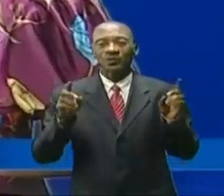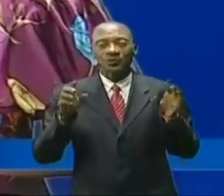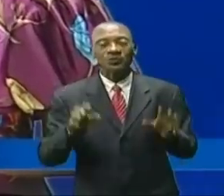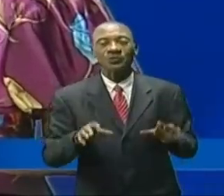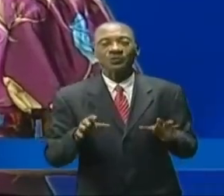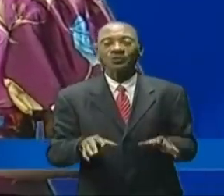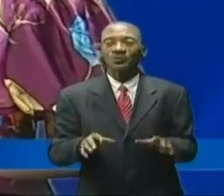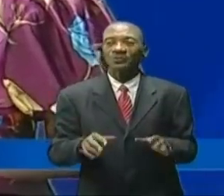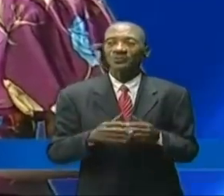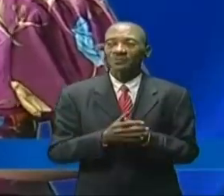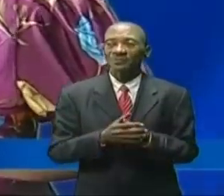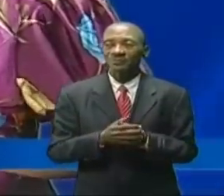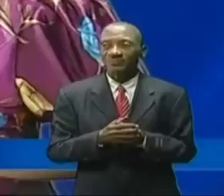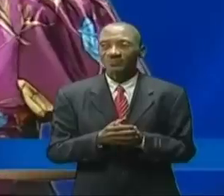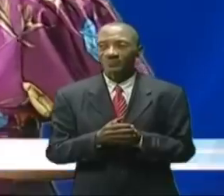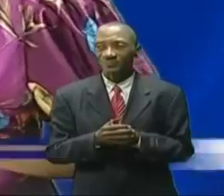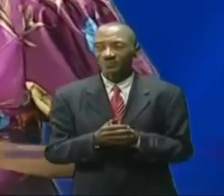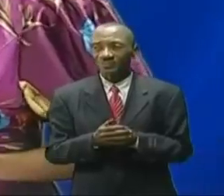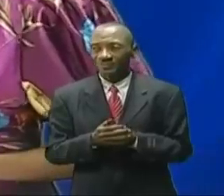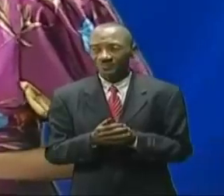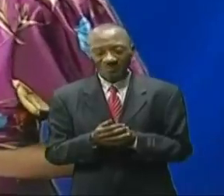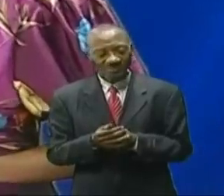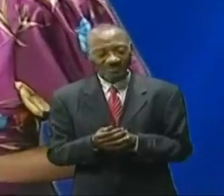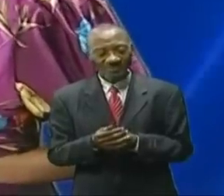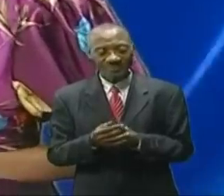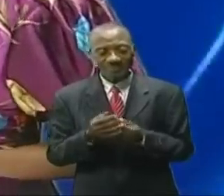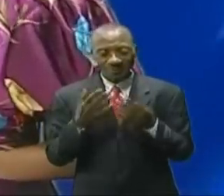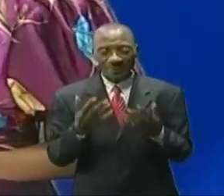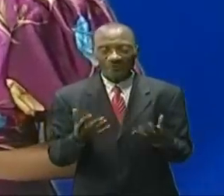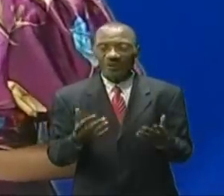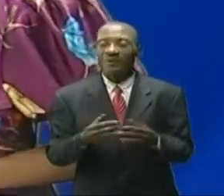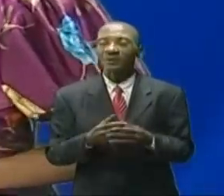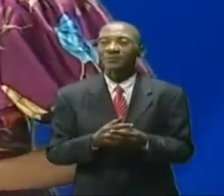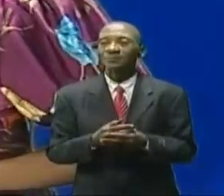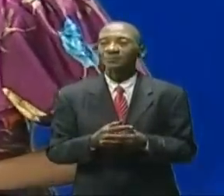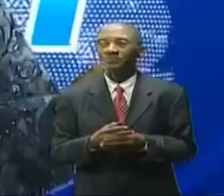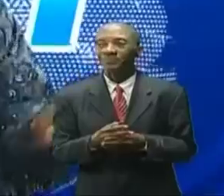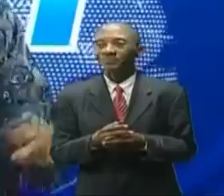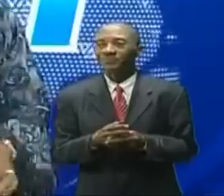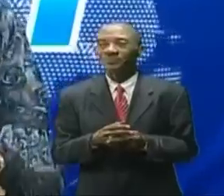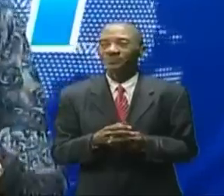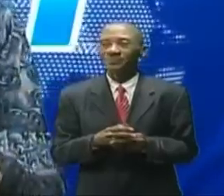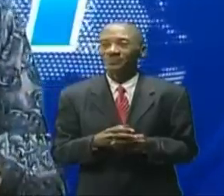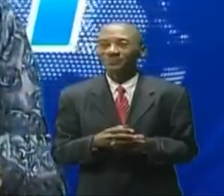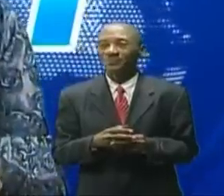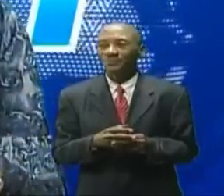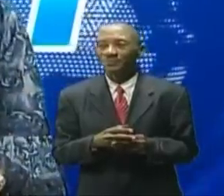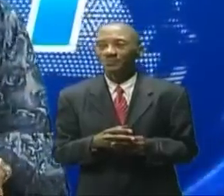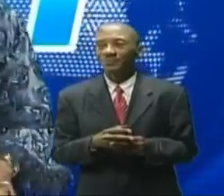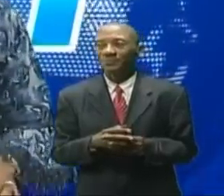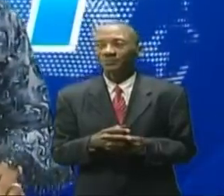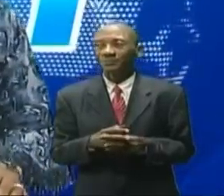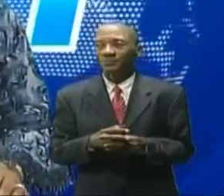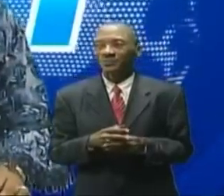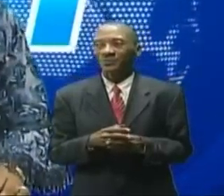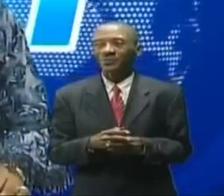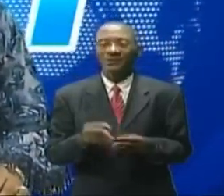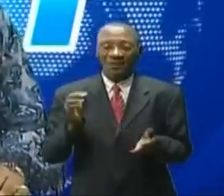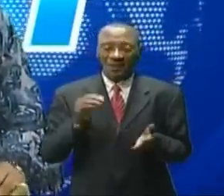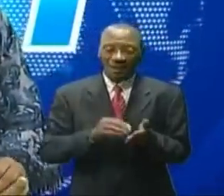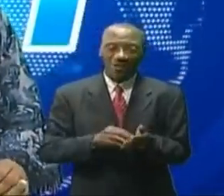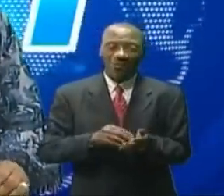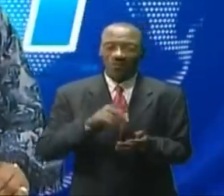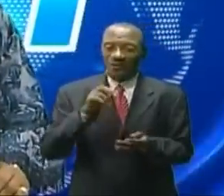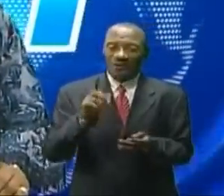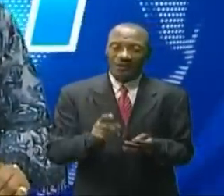est à l'aube de se redresser pour construire une nation meilleure. Alors par rapport à ça, quel est le message que vous adressez à la population, qu'on laisse que